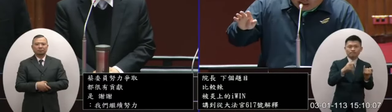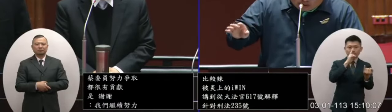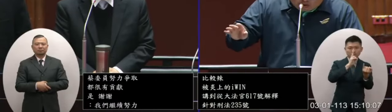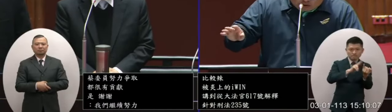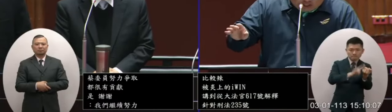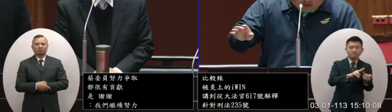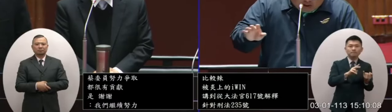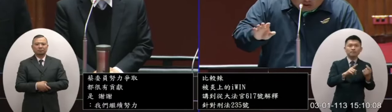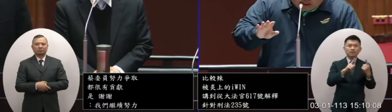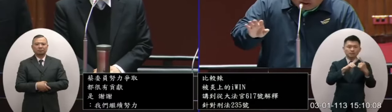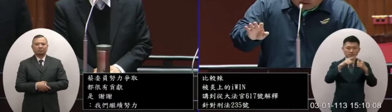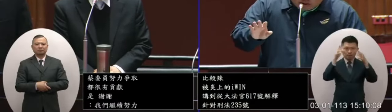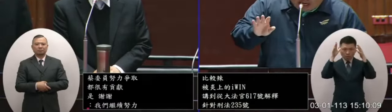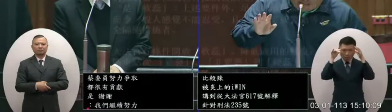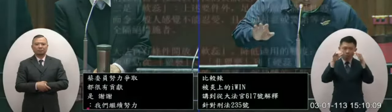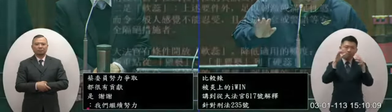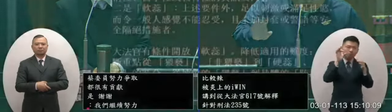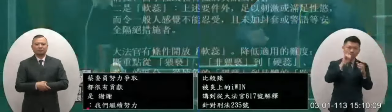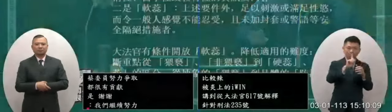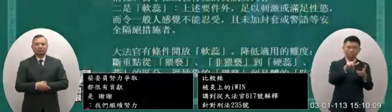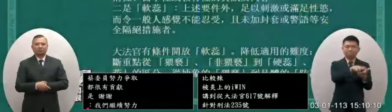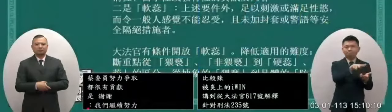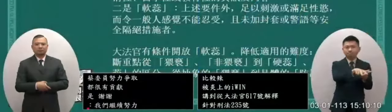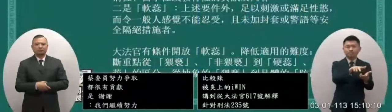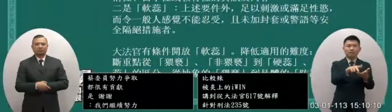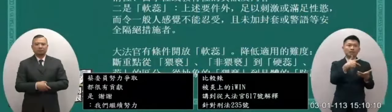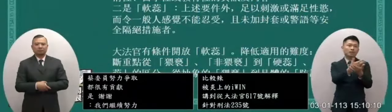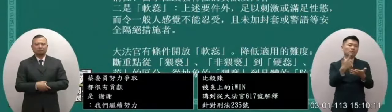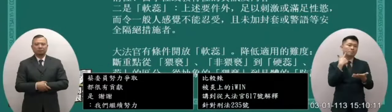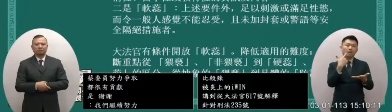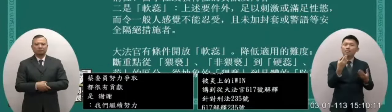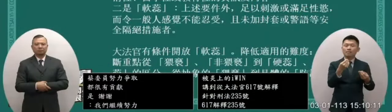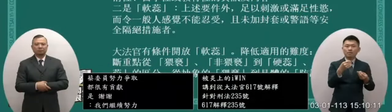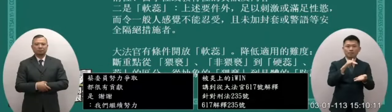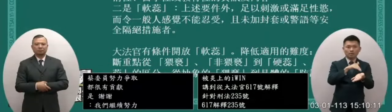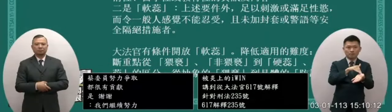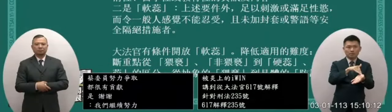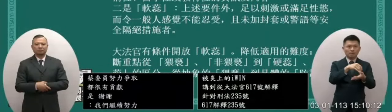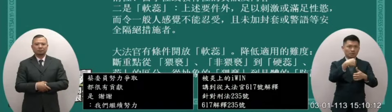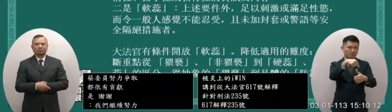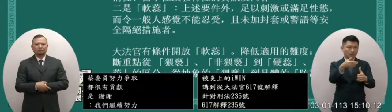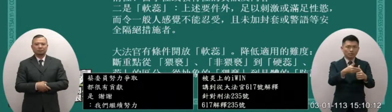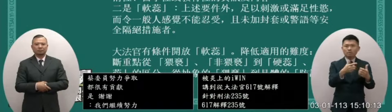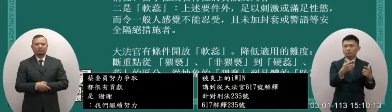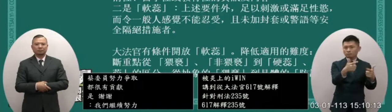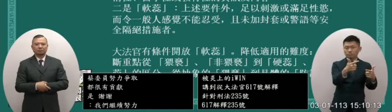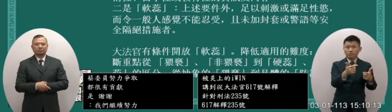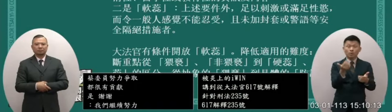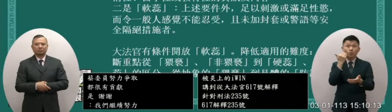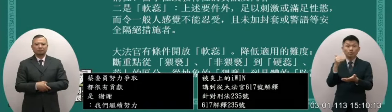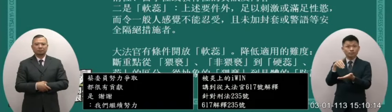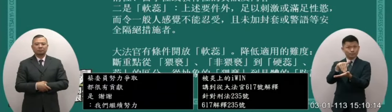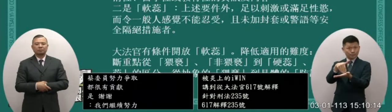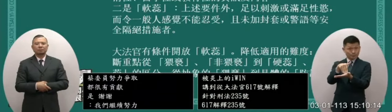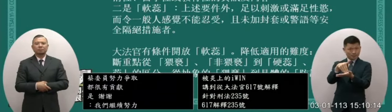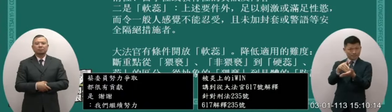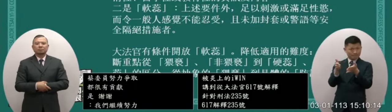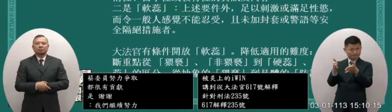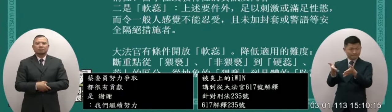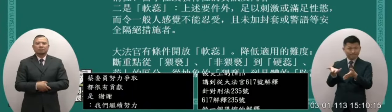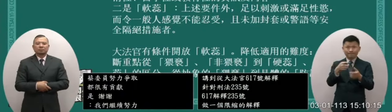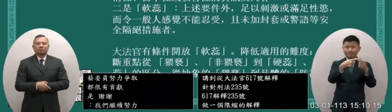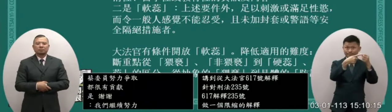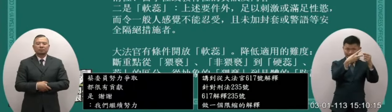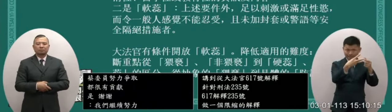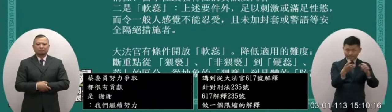待、人受教这一种是没有艺术性、医学性跟教育性的。 那如果是在软蕊的话呢，他就说上述要